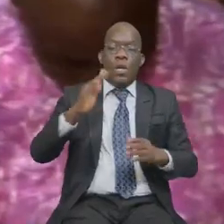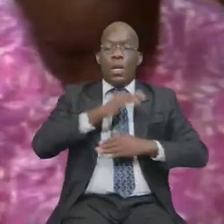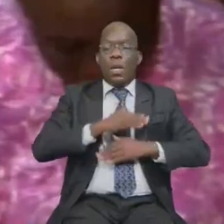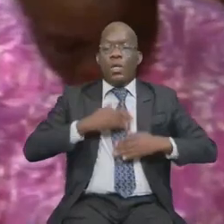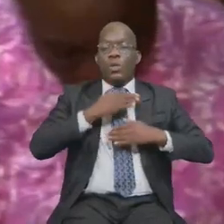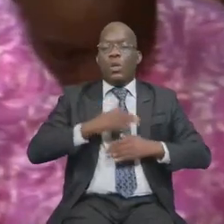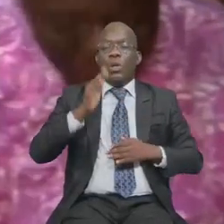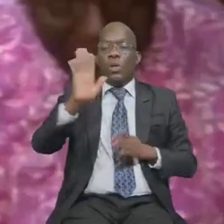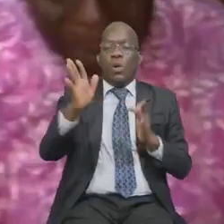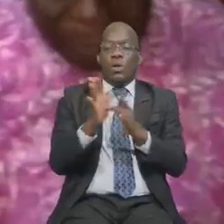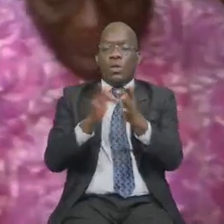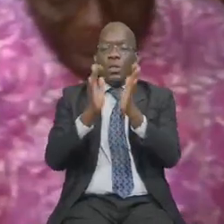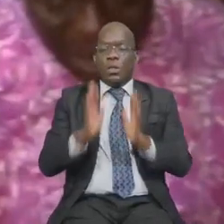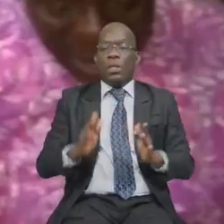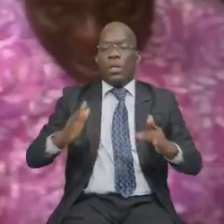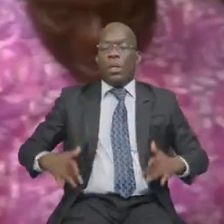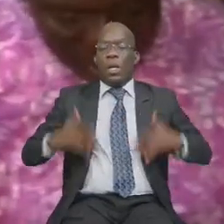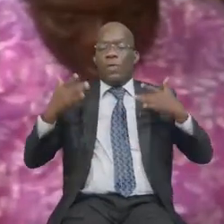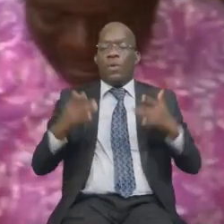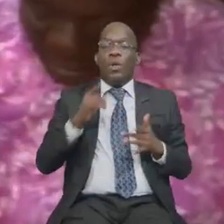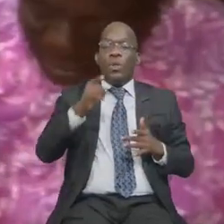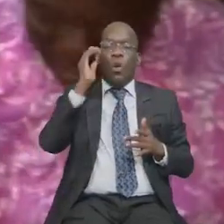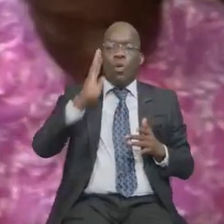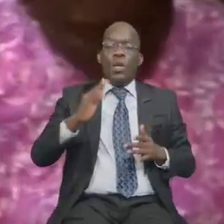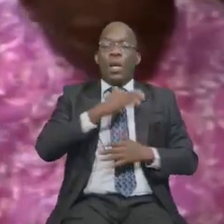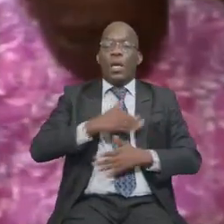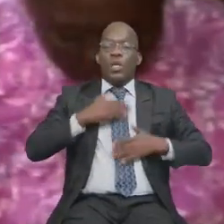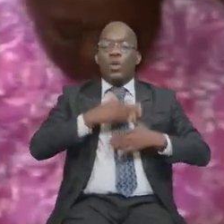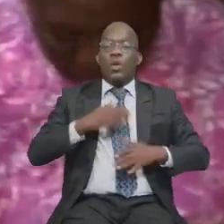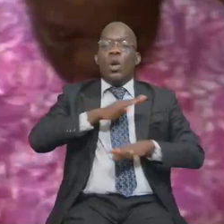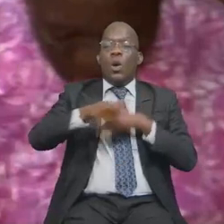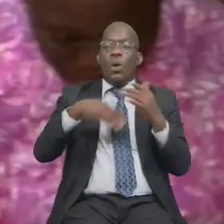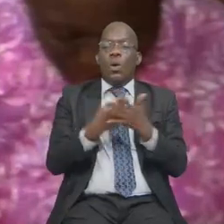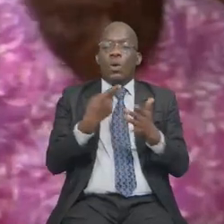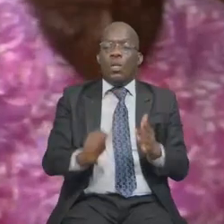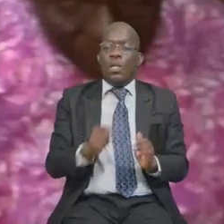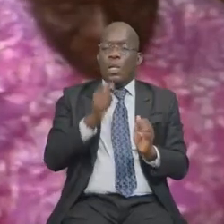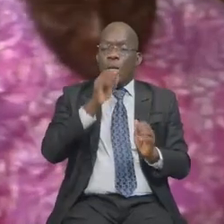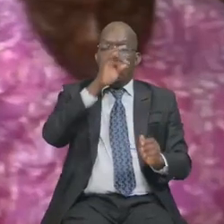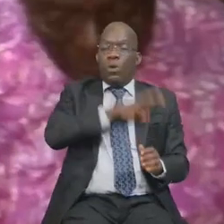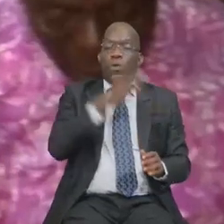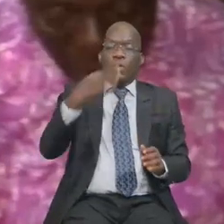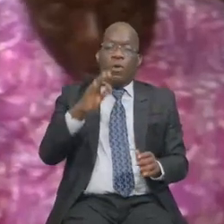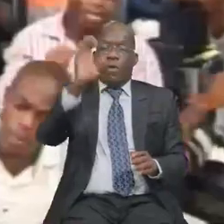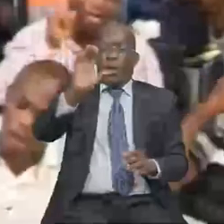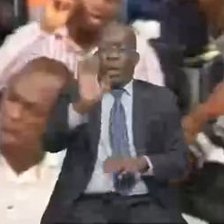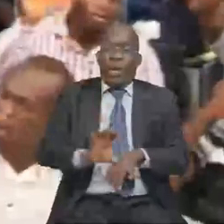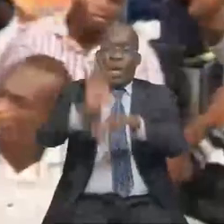vie chrétienne. Et tu vas jouir de tous les profits du calvaire au nom de